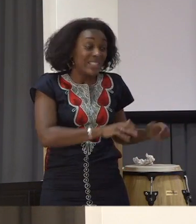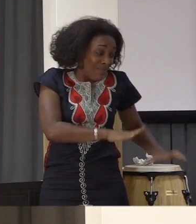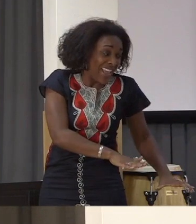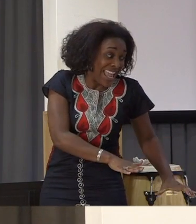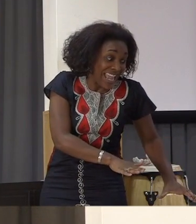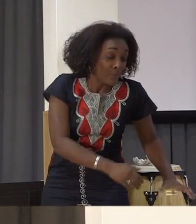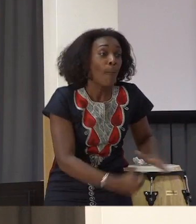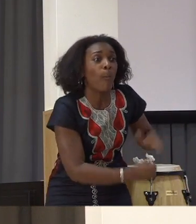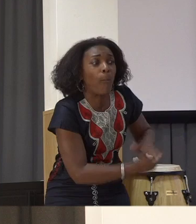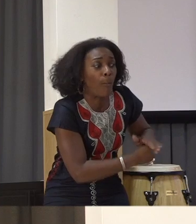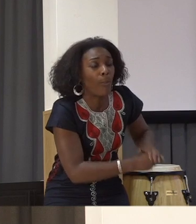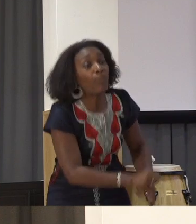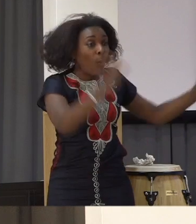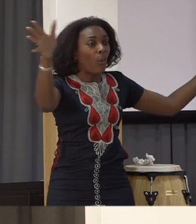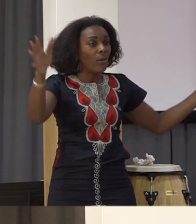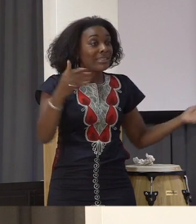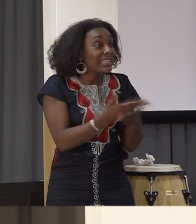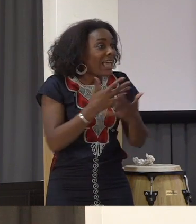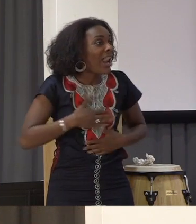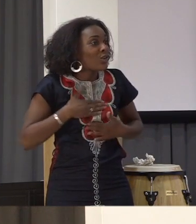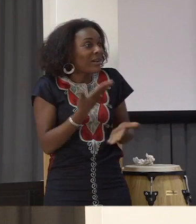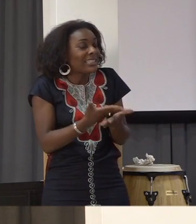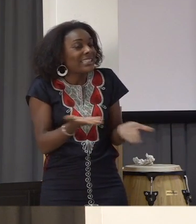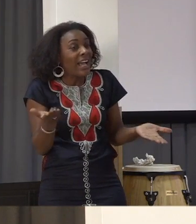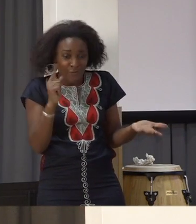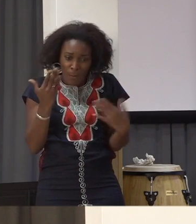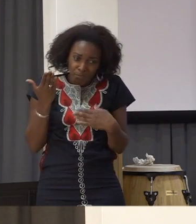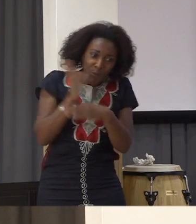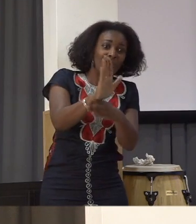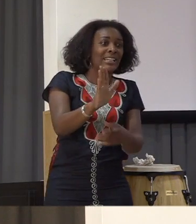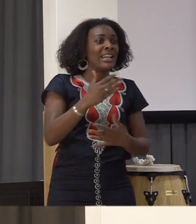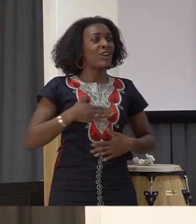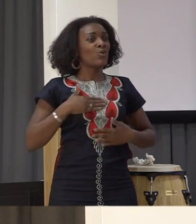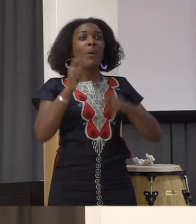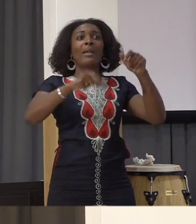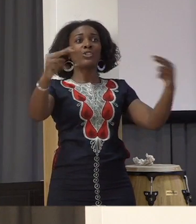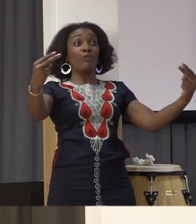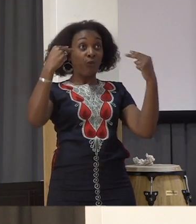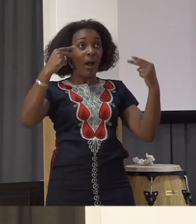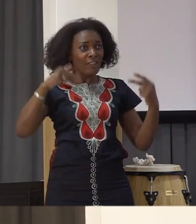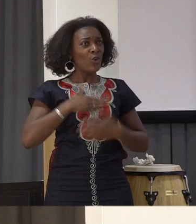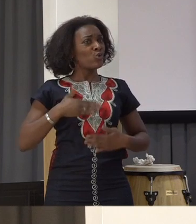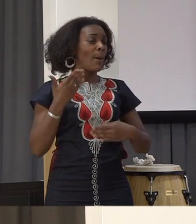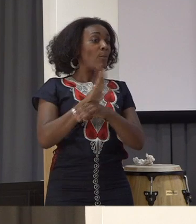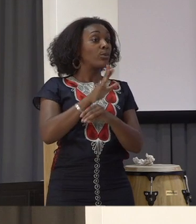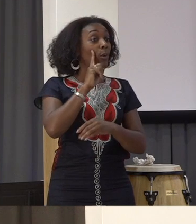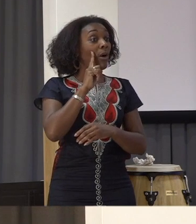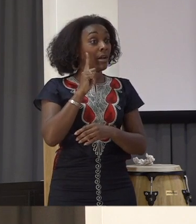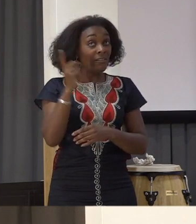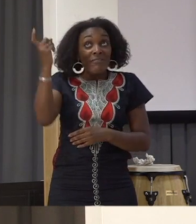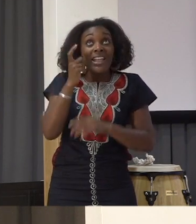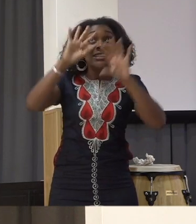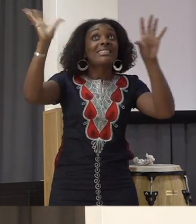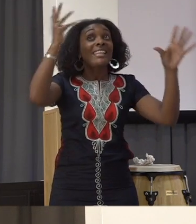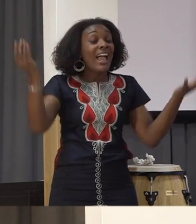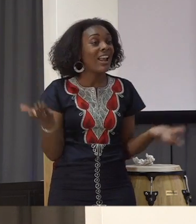Tu dois extérioriser ta joie. Tu dois montrer ta joie. Parce que d'après le psaume